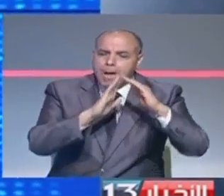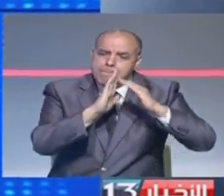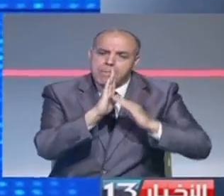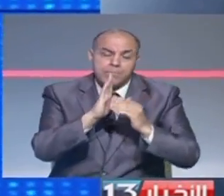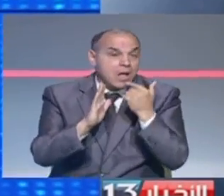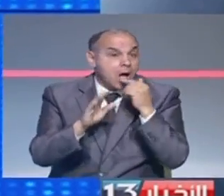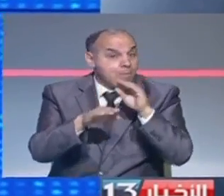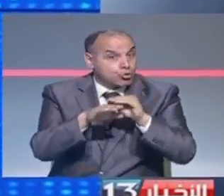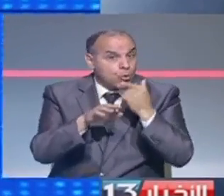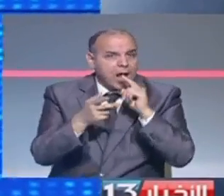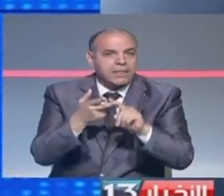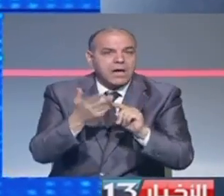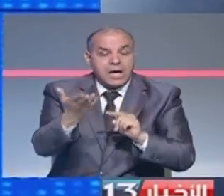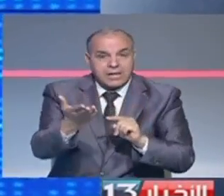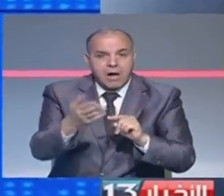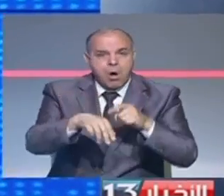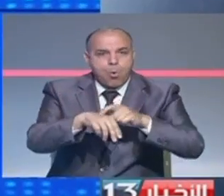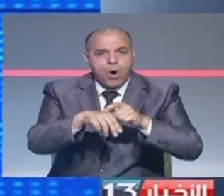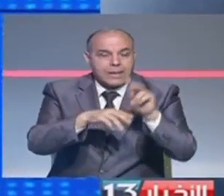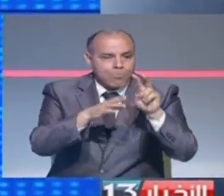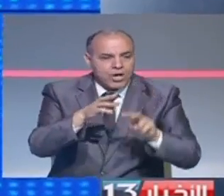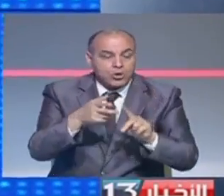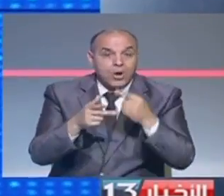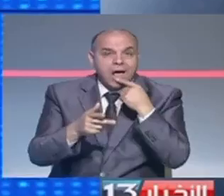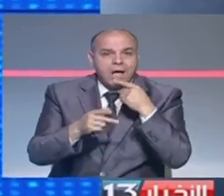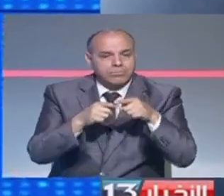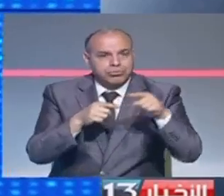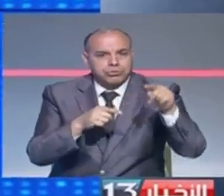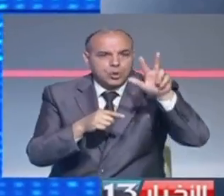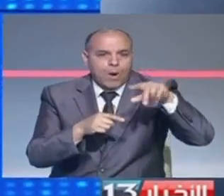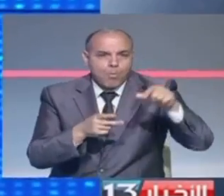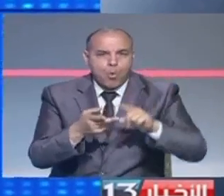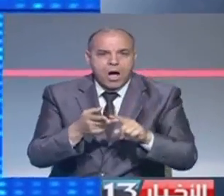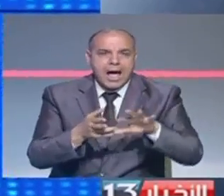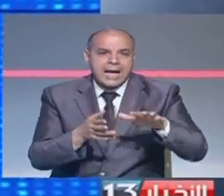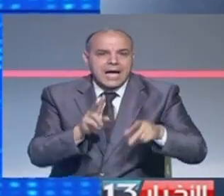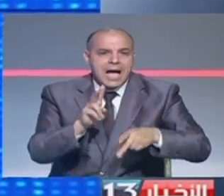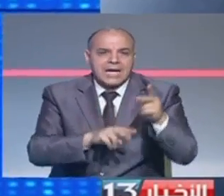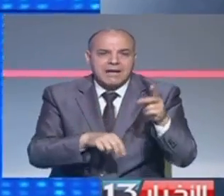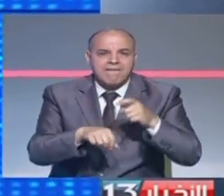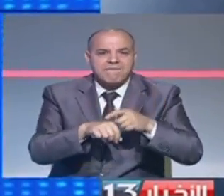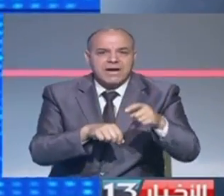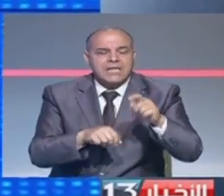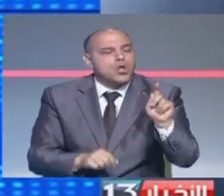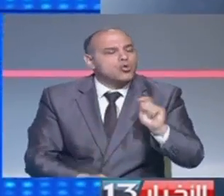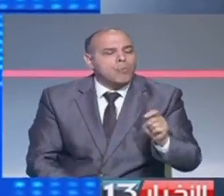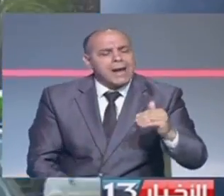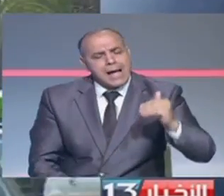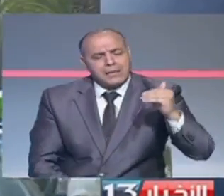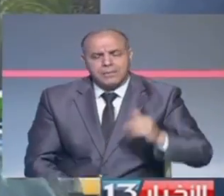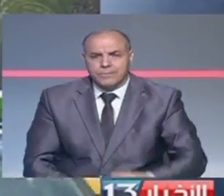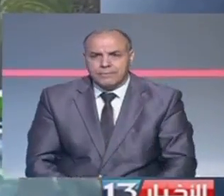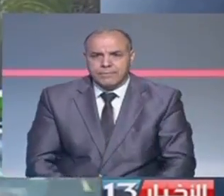مشيره الى ان فتره المراجعه تمتد ثلاثه اشهر اي اكثر من الفتره المعتاده